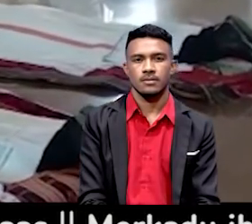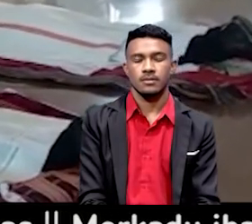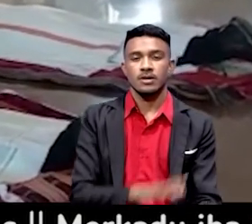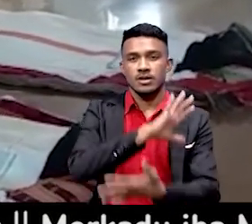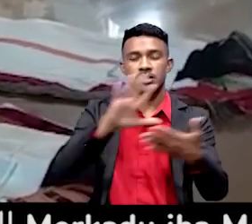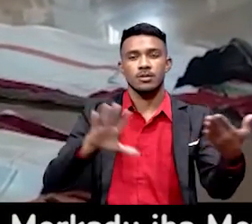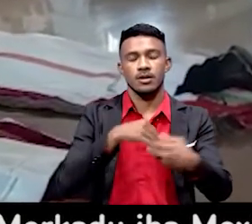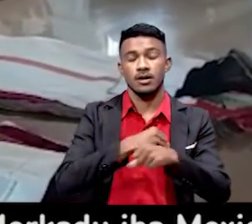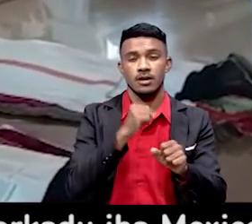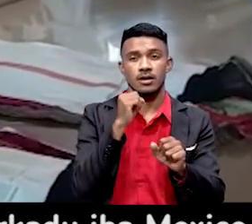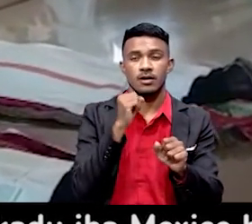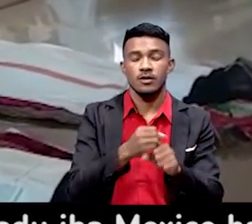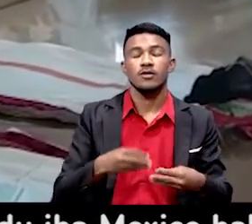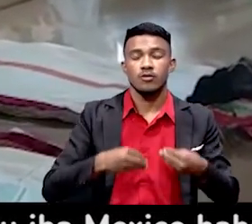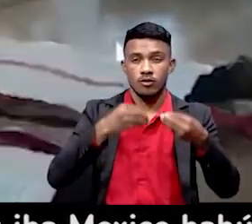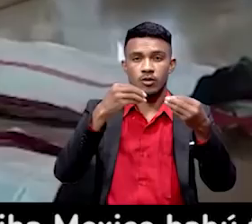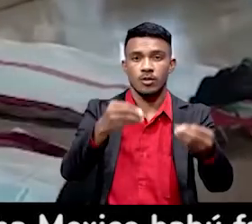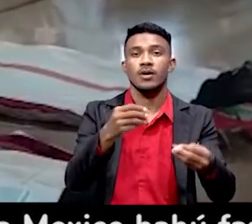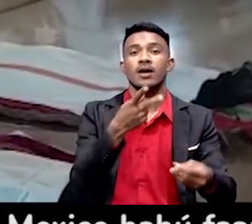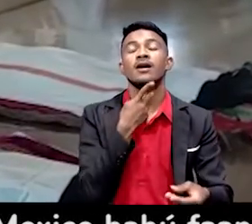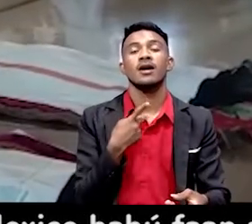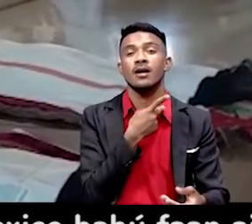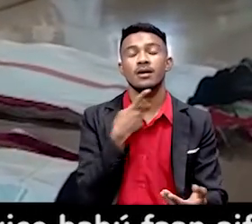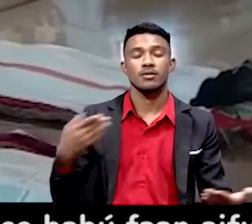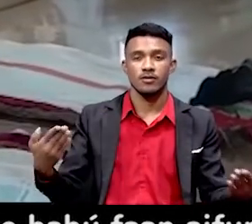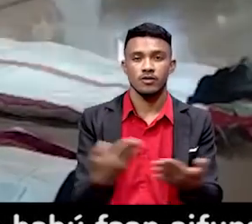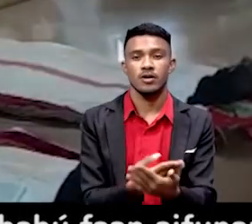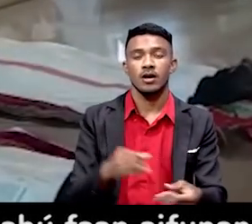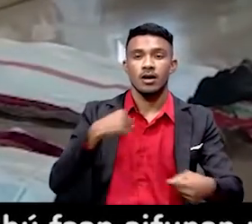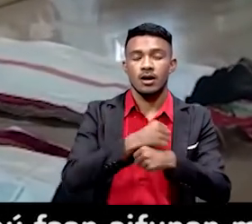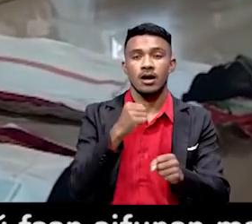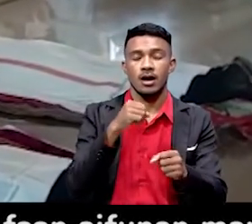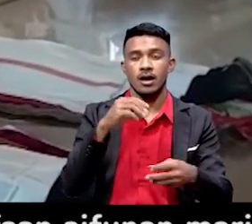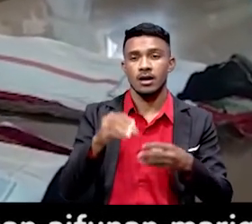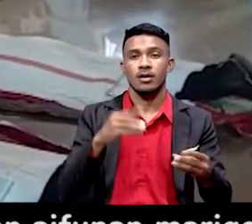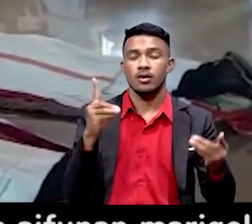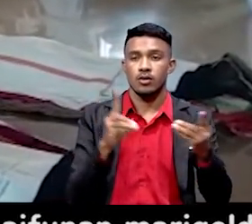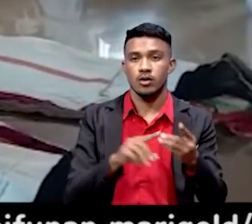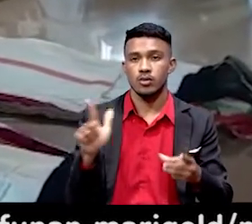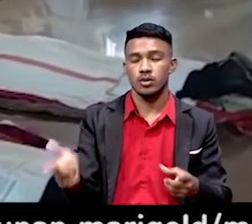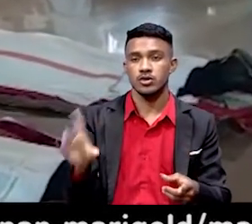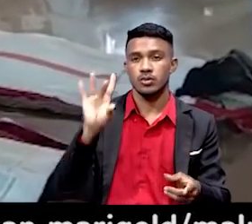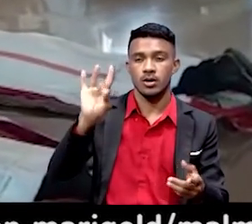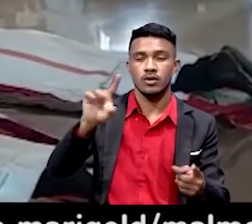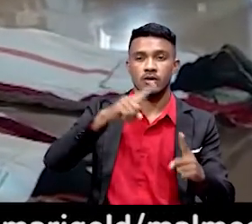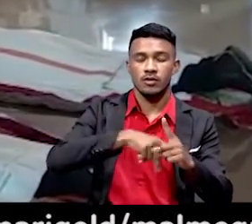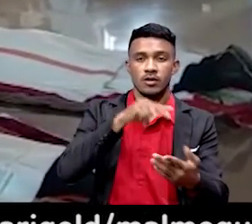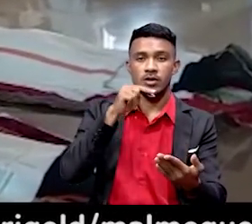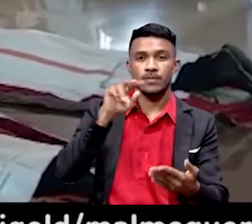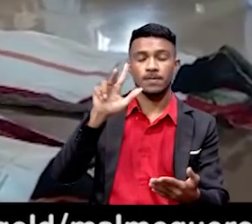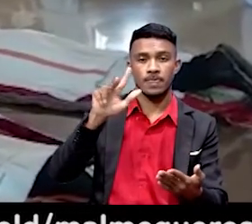Seremonia ordenamentu ba amulilik fong nai ruane halau ia lorong ruanulu resing walu fulang tubru tinan rihun rua ruanulu resing